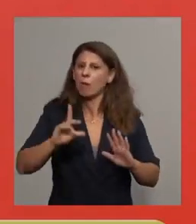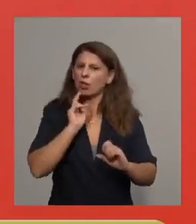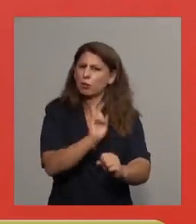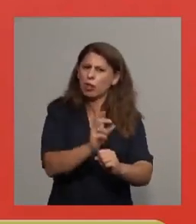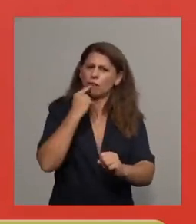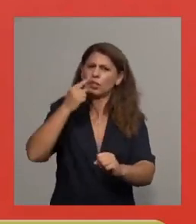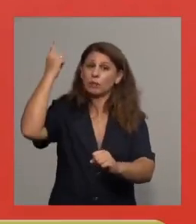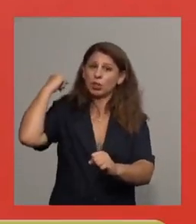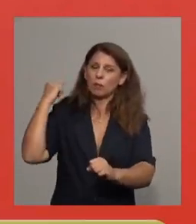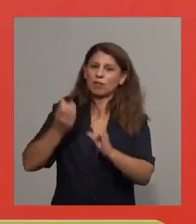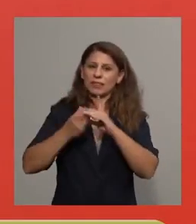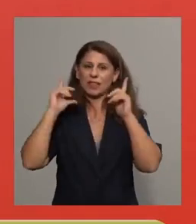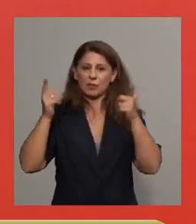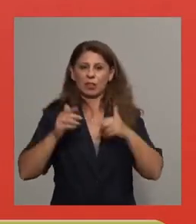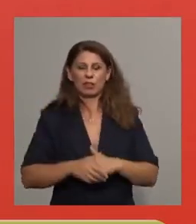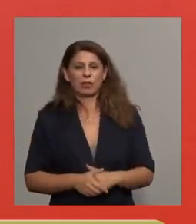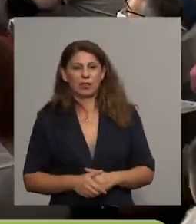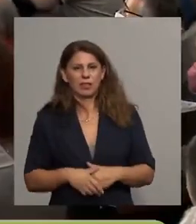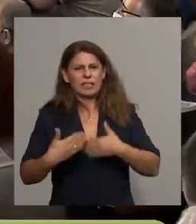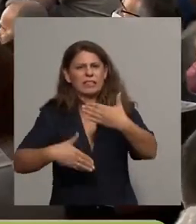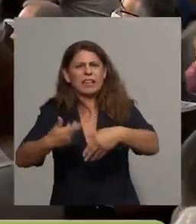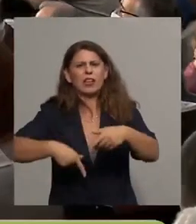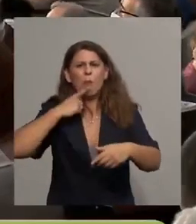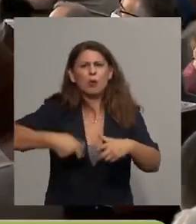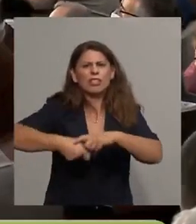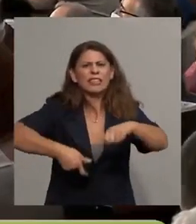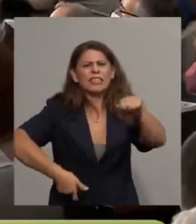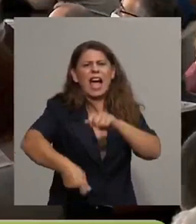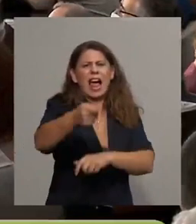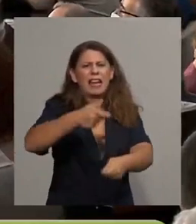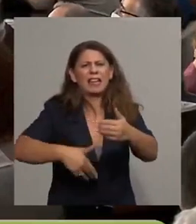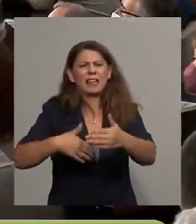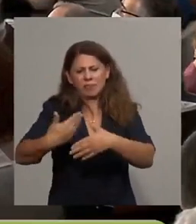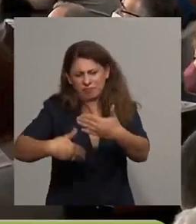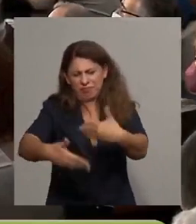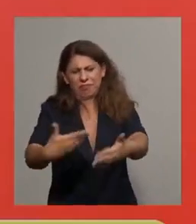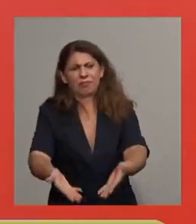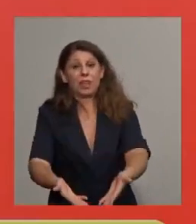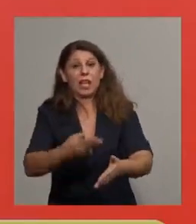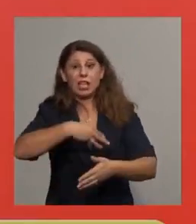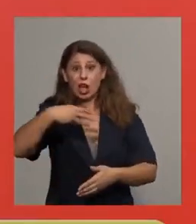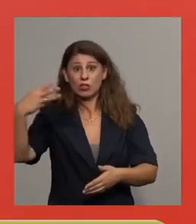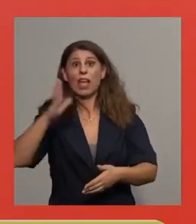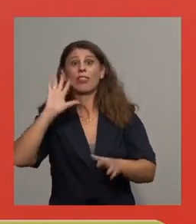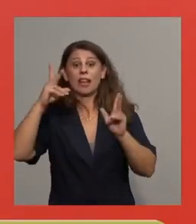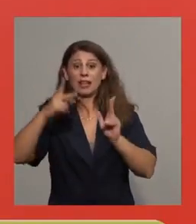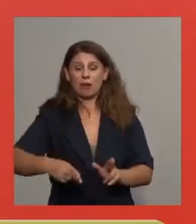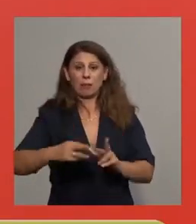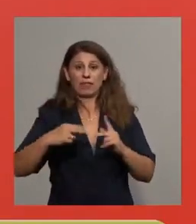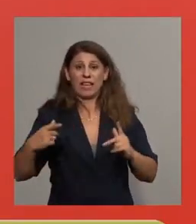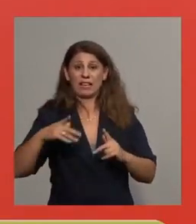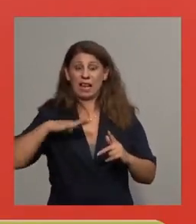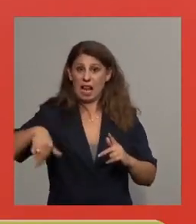προηγούμενη κυβέρνηση της Νέας Δημοκρατίας. Αλλά και ο ΣΥΡΙΖΑ με τη σειρά του, για να μην κοπεί το νήμα της